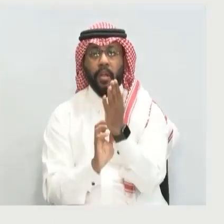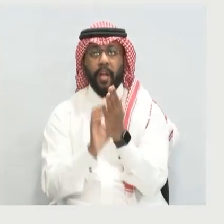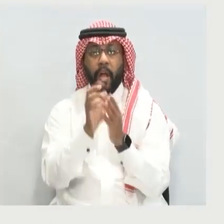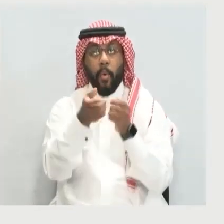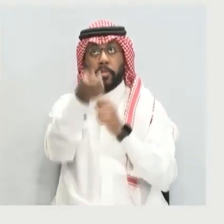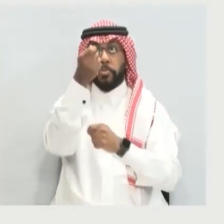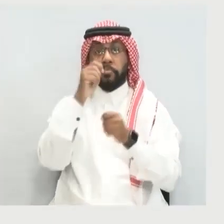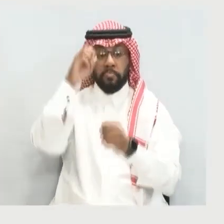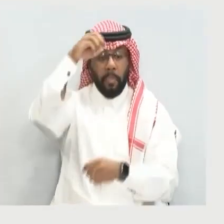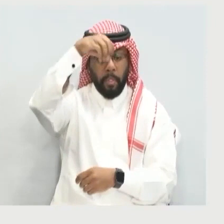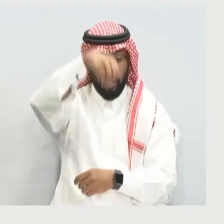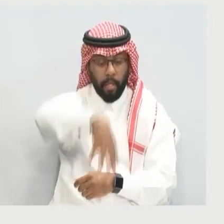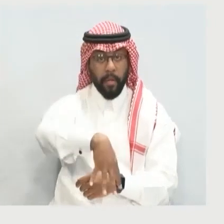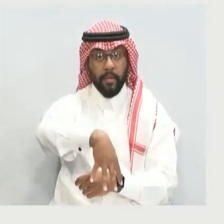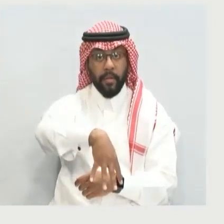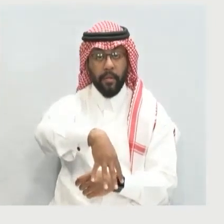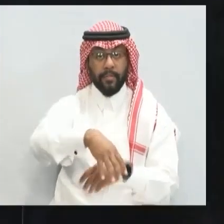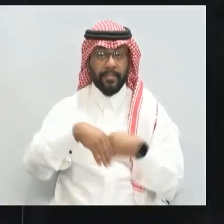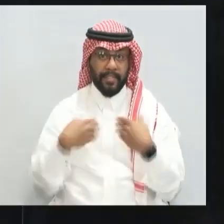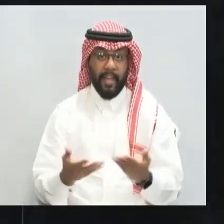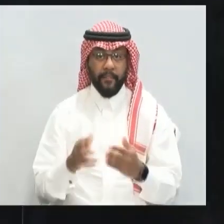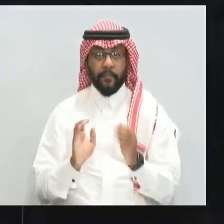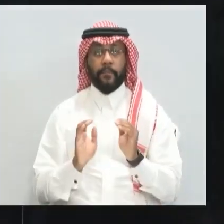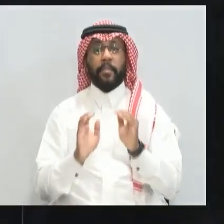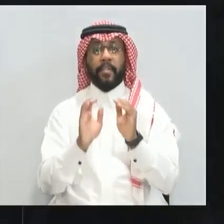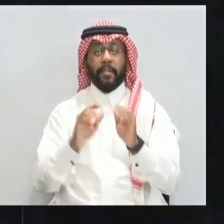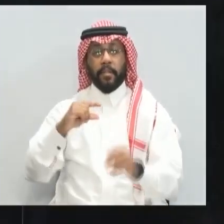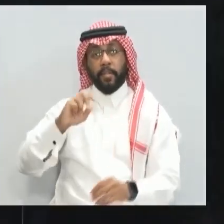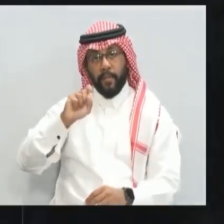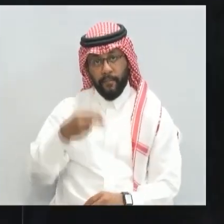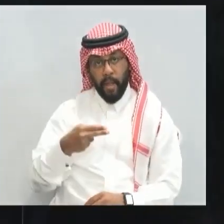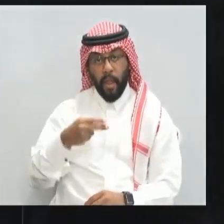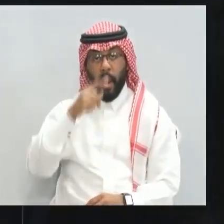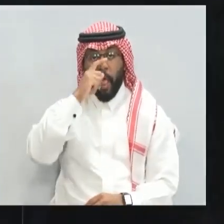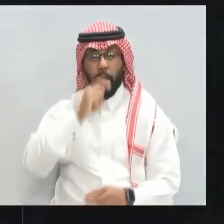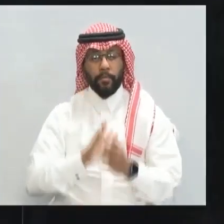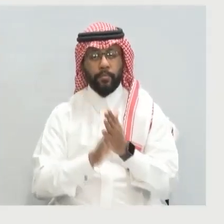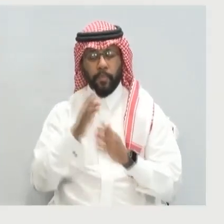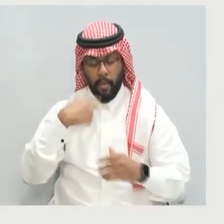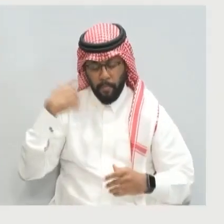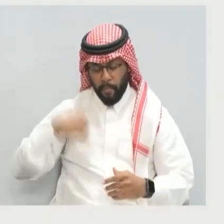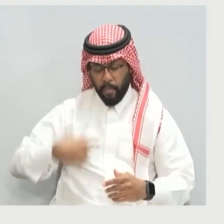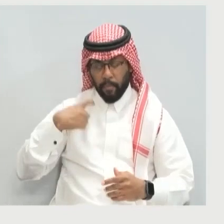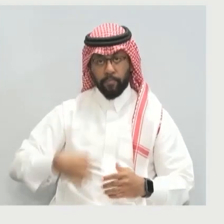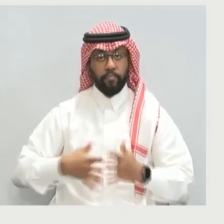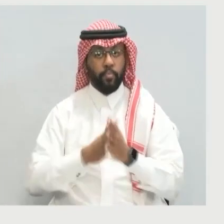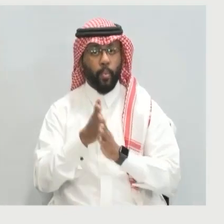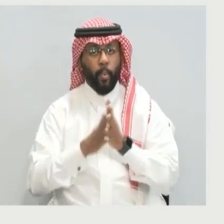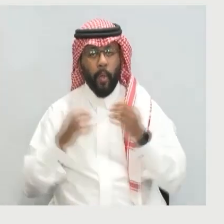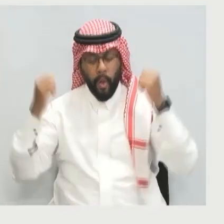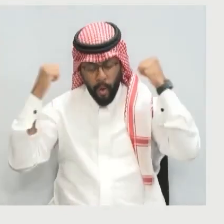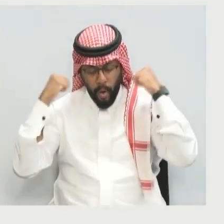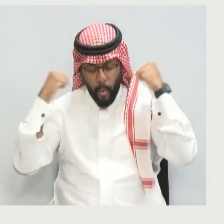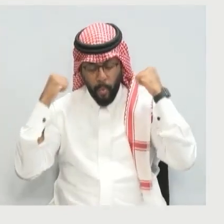به الى اسفل فالجواب اذا كان الدفع لاعلى طبعا سيحتاج الشخص طاقه كبيره لدفع